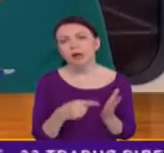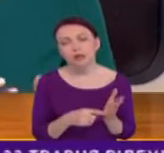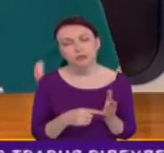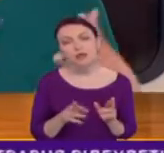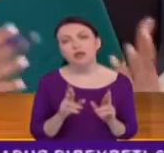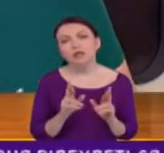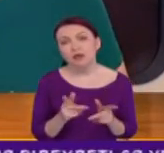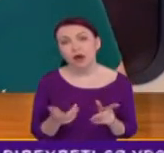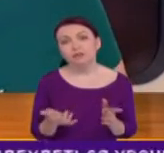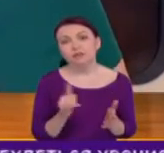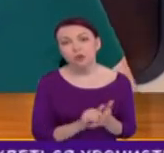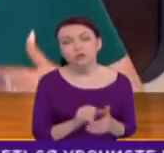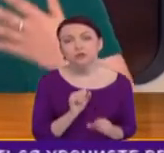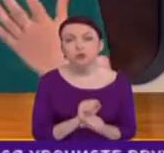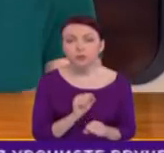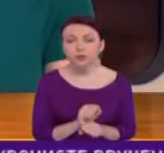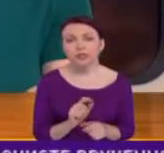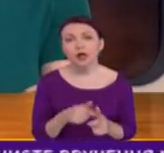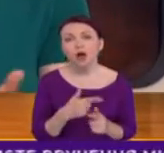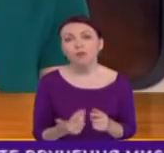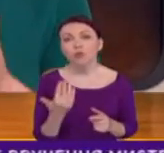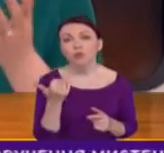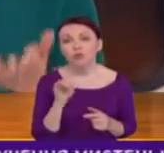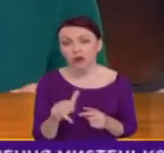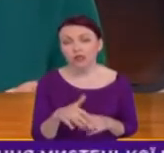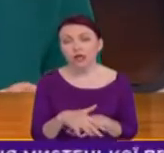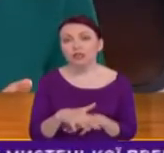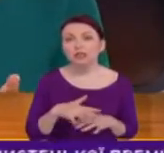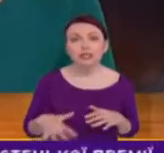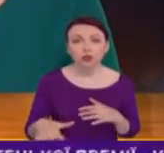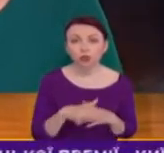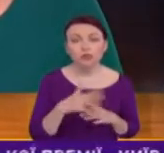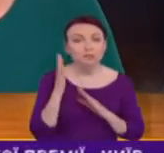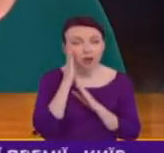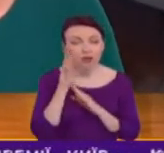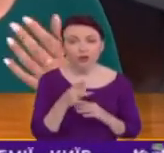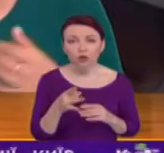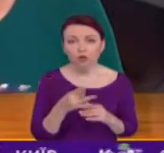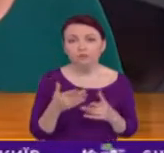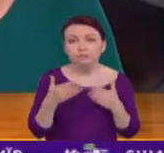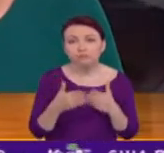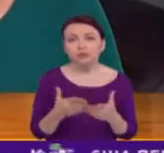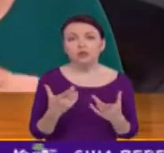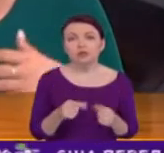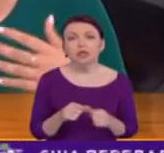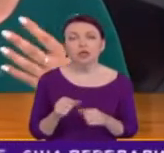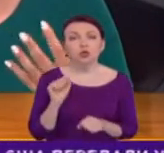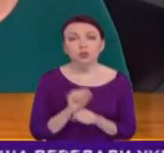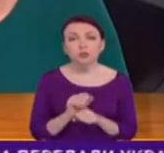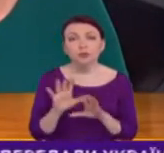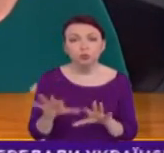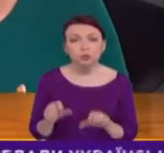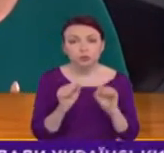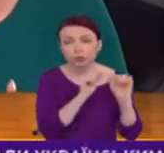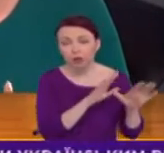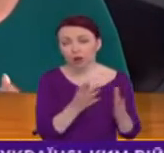яким чином встановлюються зупинки, або у вас територія є у вашому масиві спальному, де зупинку демонтували і досі не встановили нову,